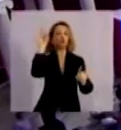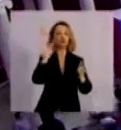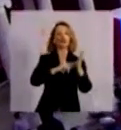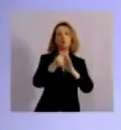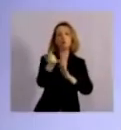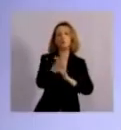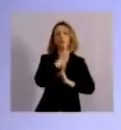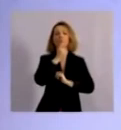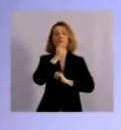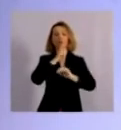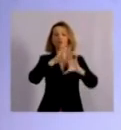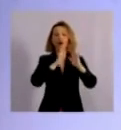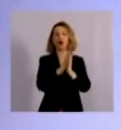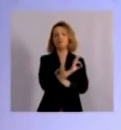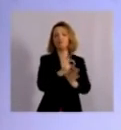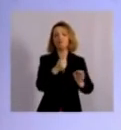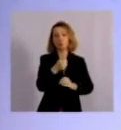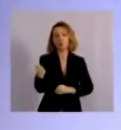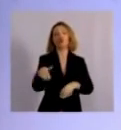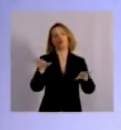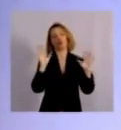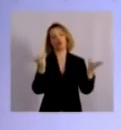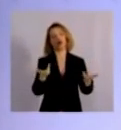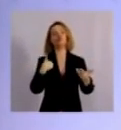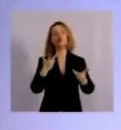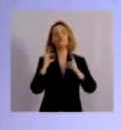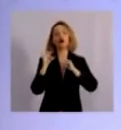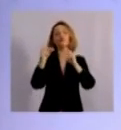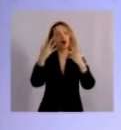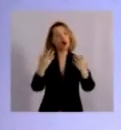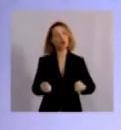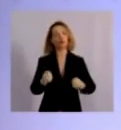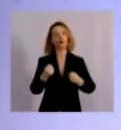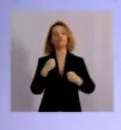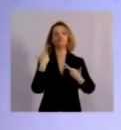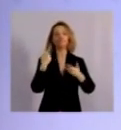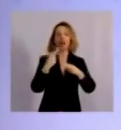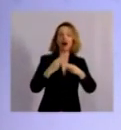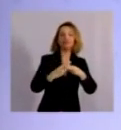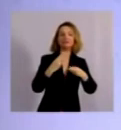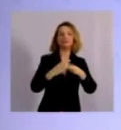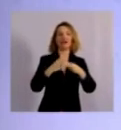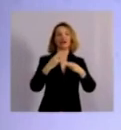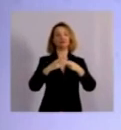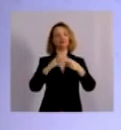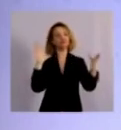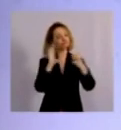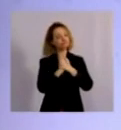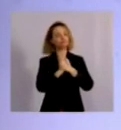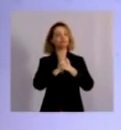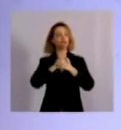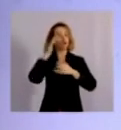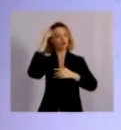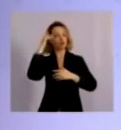μια ένωση αξιών, μια πλούσια ευρωπαϊκή κληρονομιά και με ένα δυναμικό μέλλον. Στην